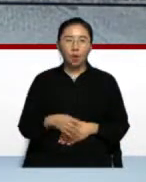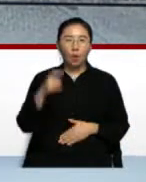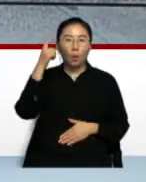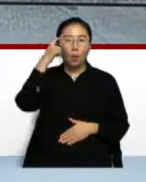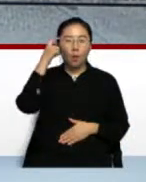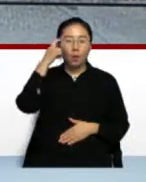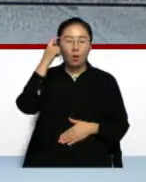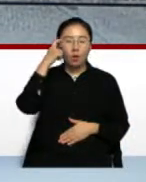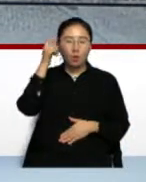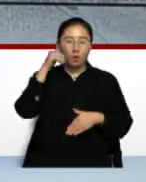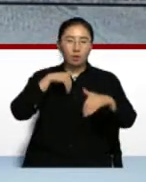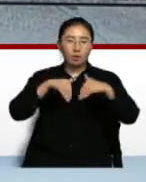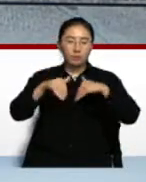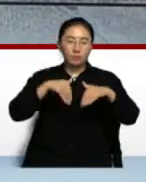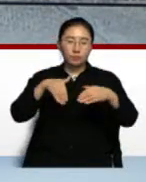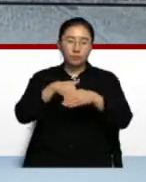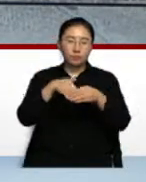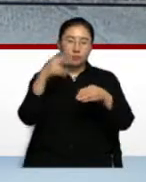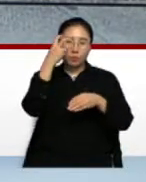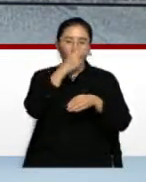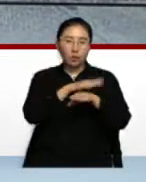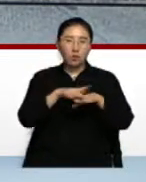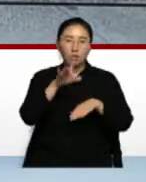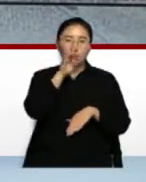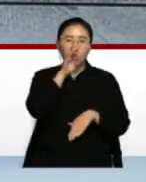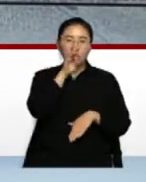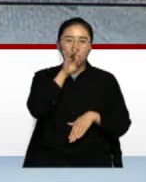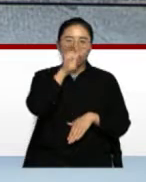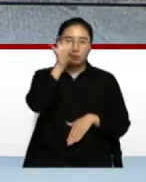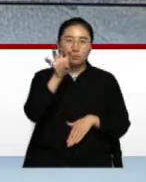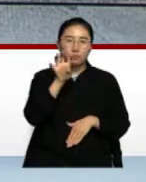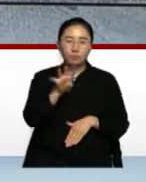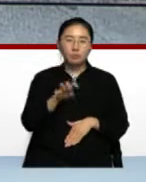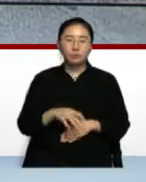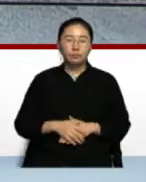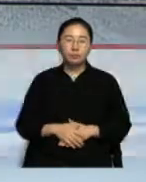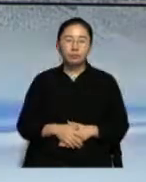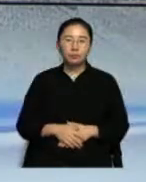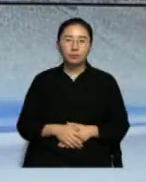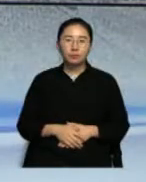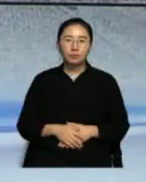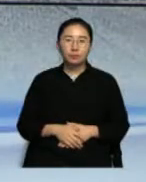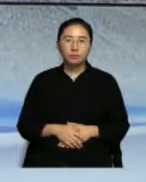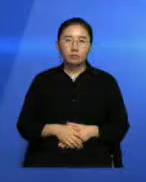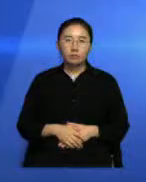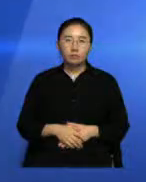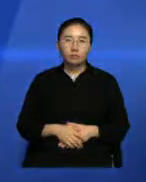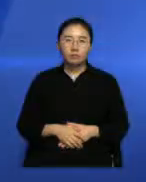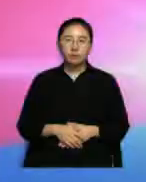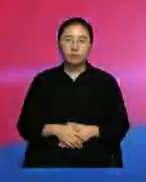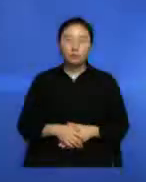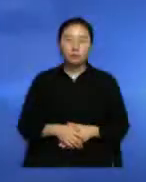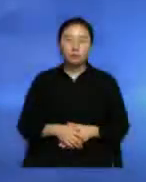그렇다면 왜 인사동 문화지구의 관리가 제대로 안 되고 있는 걸까요? 계속해서 송지현 기자입니다.